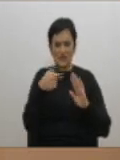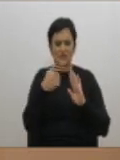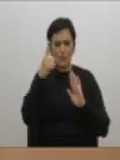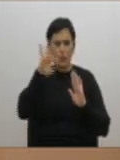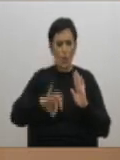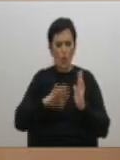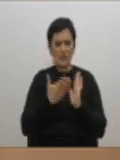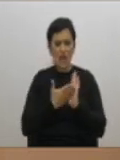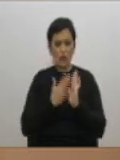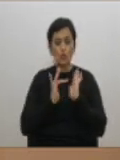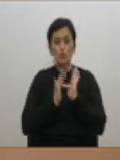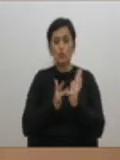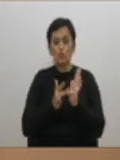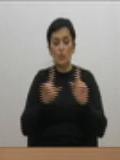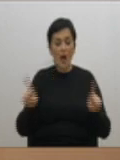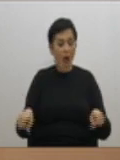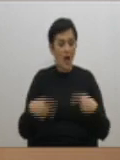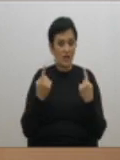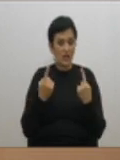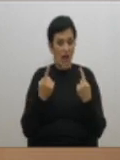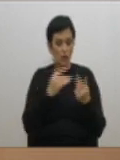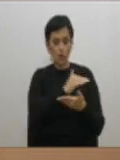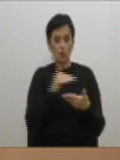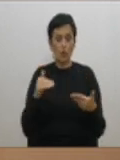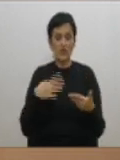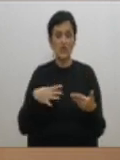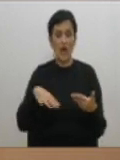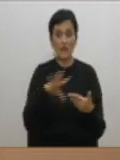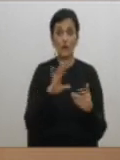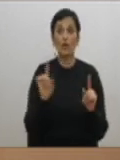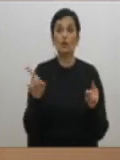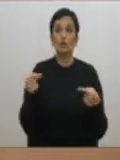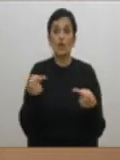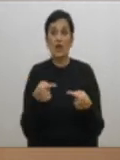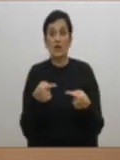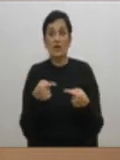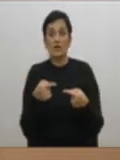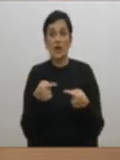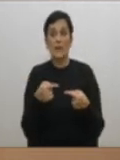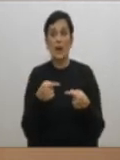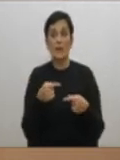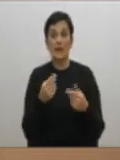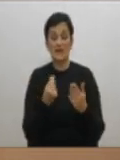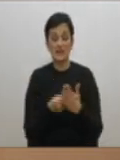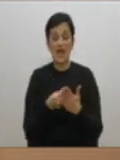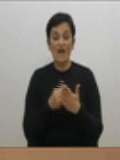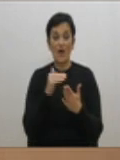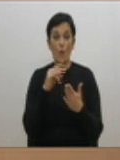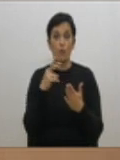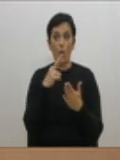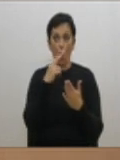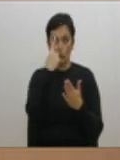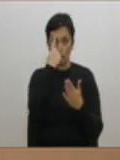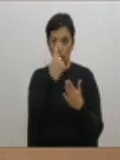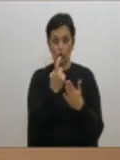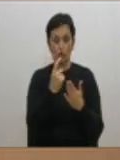10.1%-ია ტურიზმის აღდგენის დონე საქართველოში. შესაბამისად სავალუტო ფონდის პროგნოზია